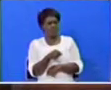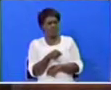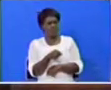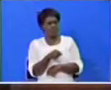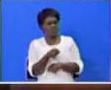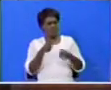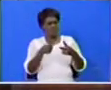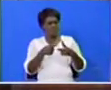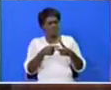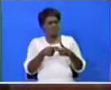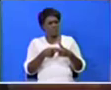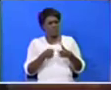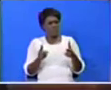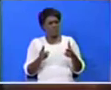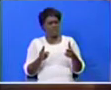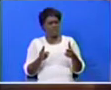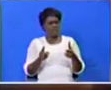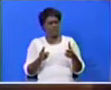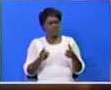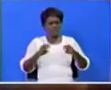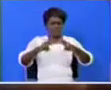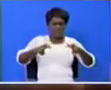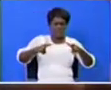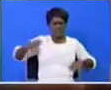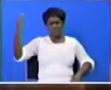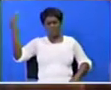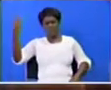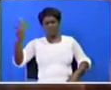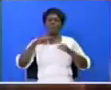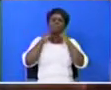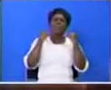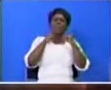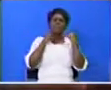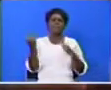tukaanza kutafuta wahubiri. Wahubiri wakaja